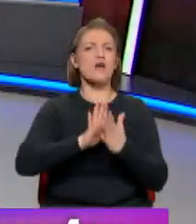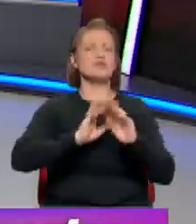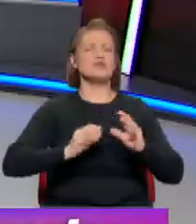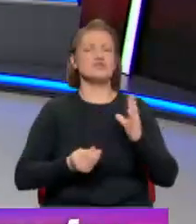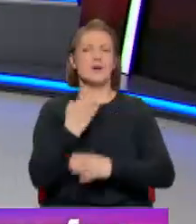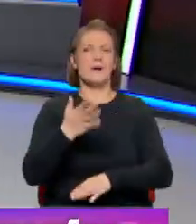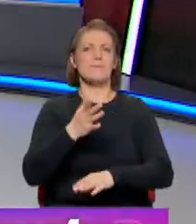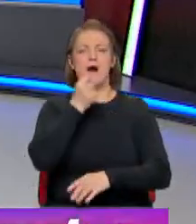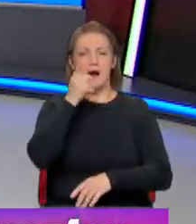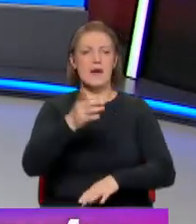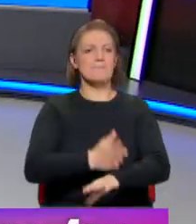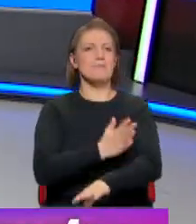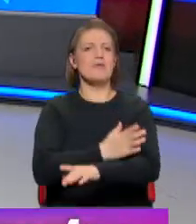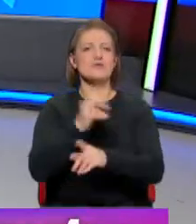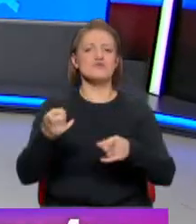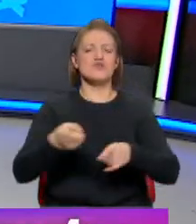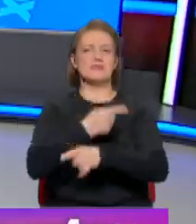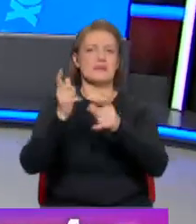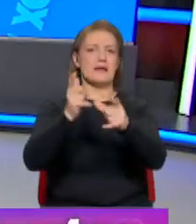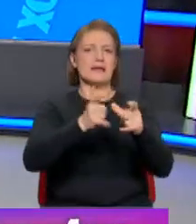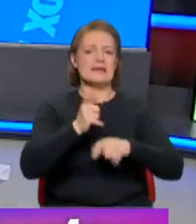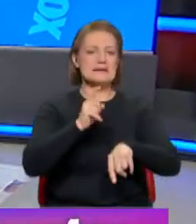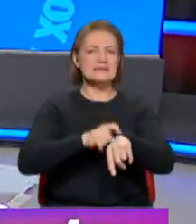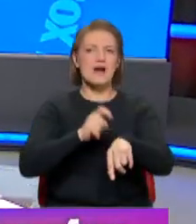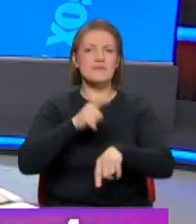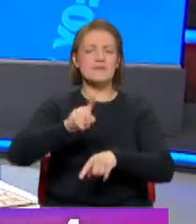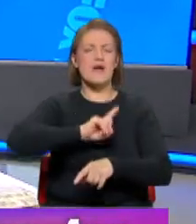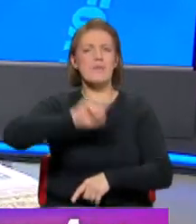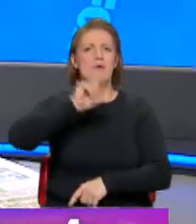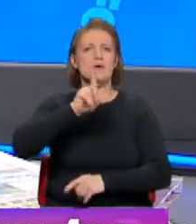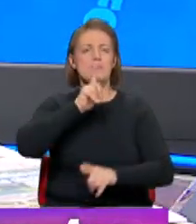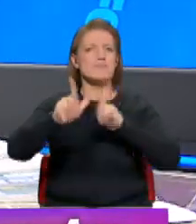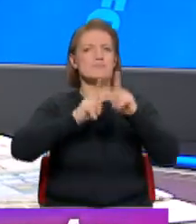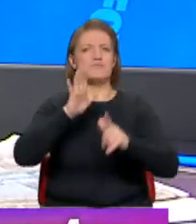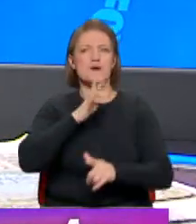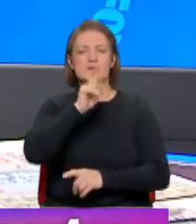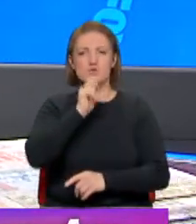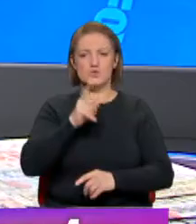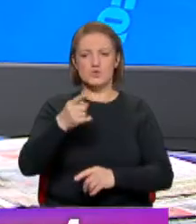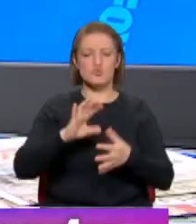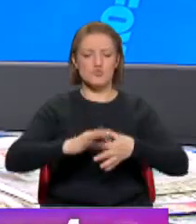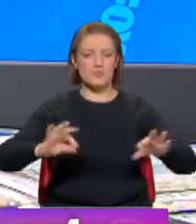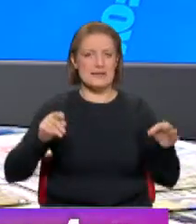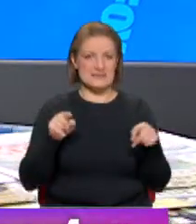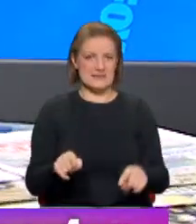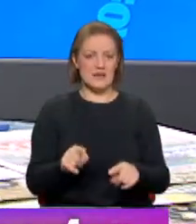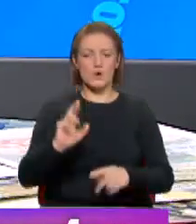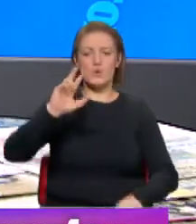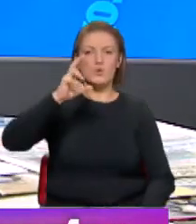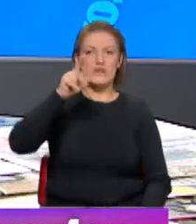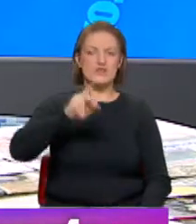Ankara'da memleketin çeşitli yerlerinde kalıcı yaz saatine itirazlar. Ve sözü, cümlesi,